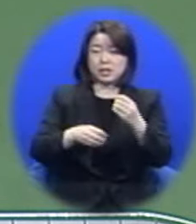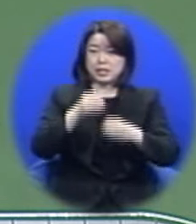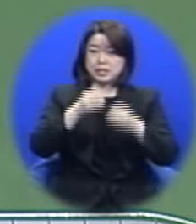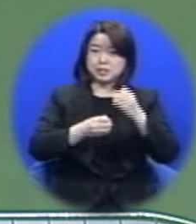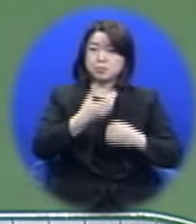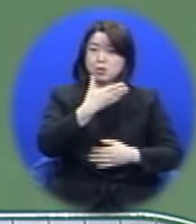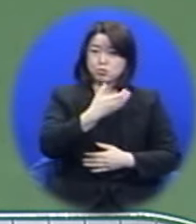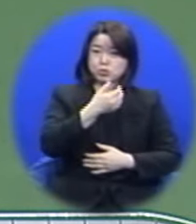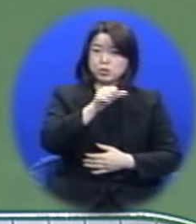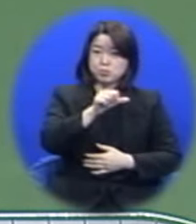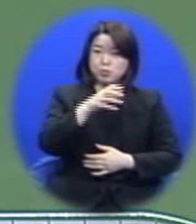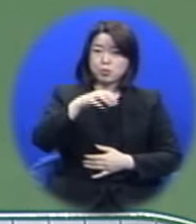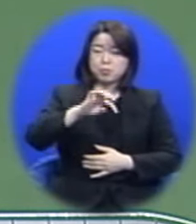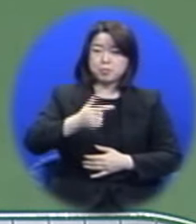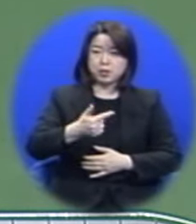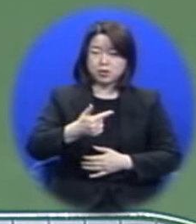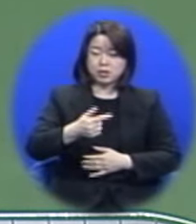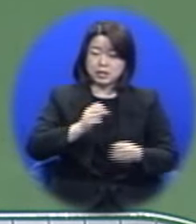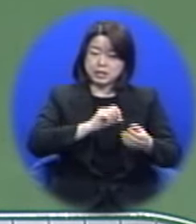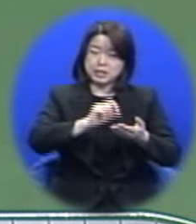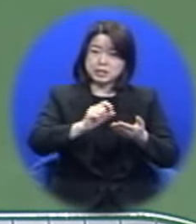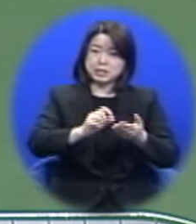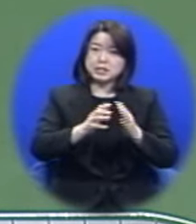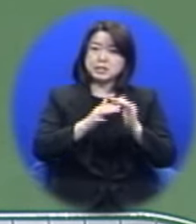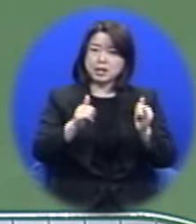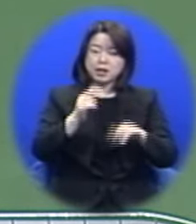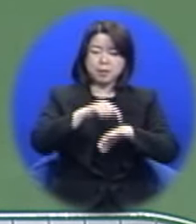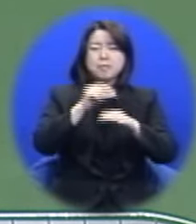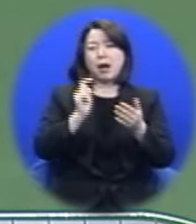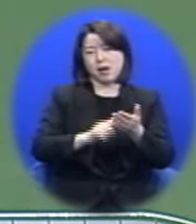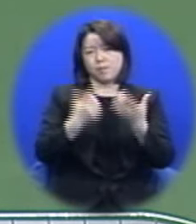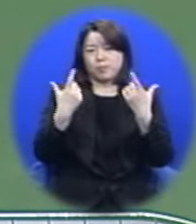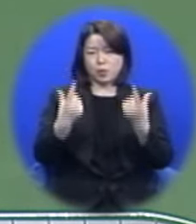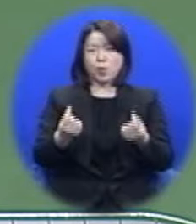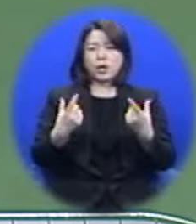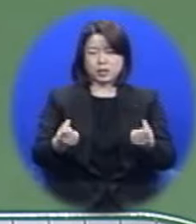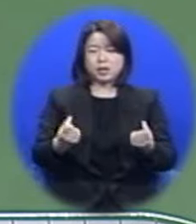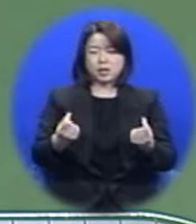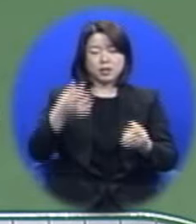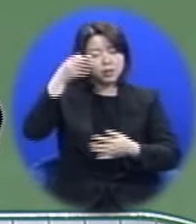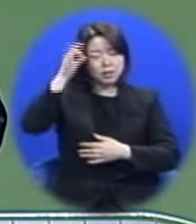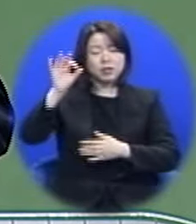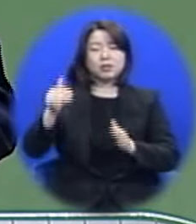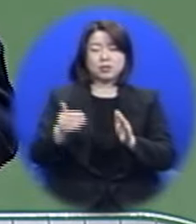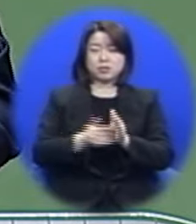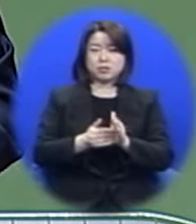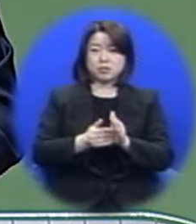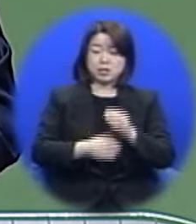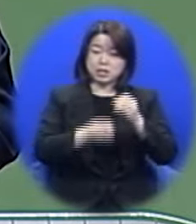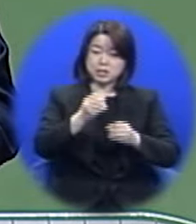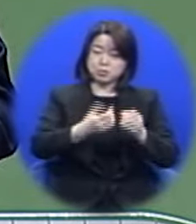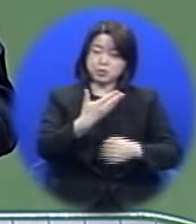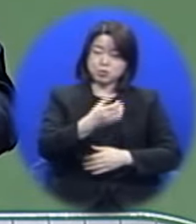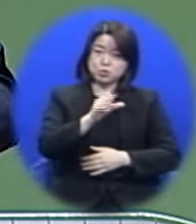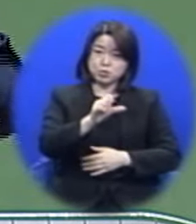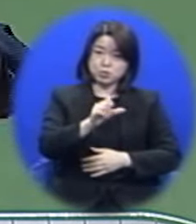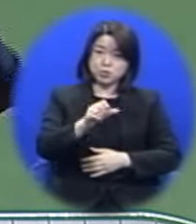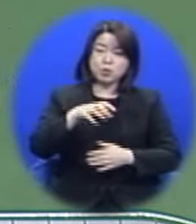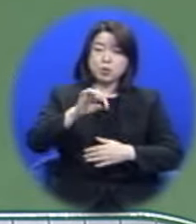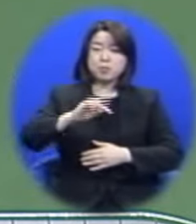95편 시편 기자의 심정이 그런 심정이라. 시편 95편 기자의 심정이